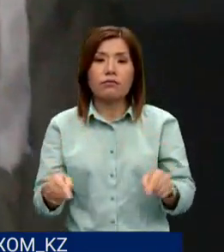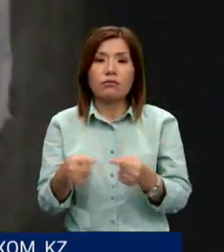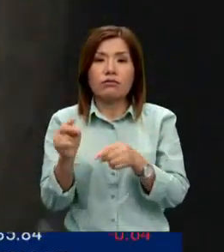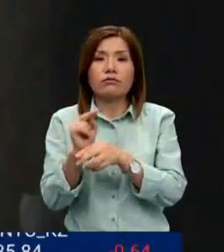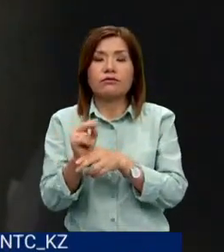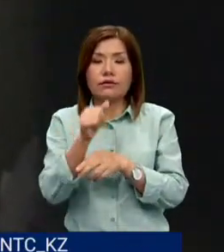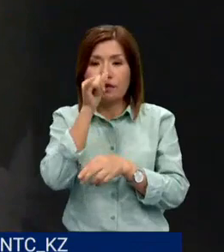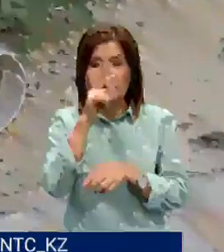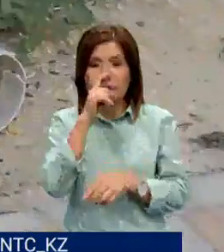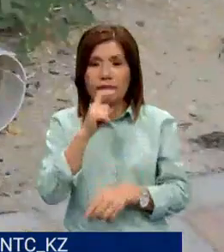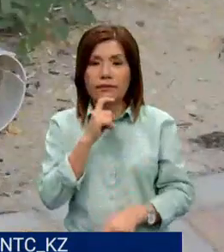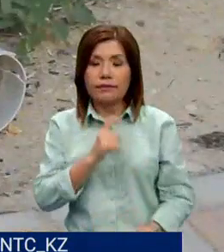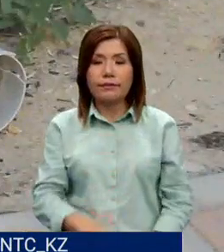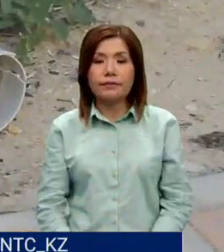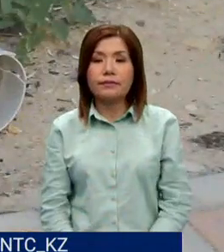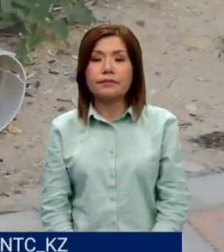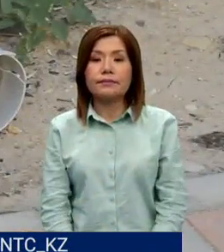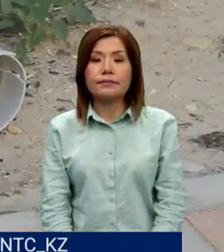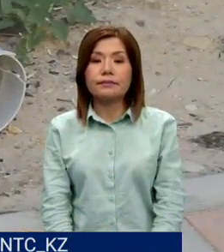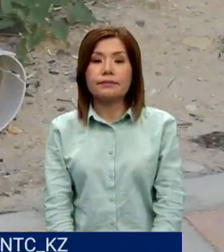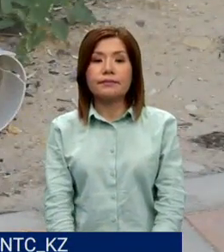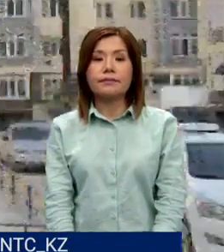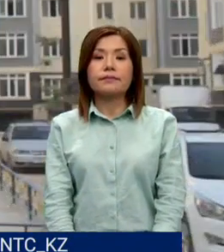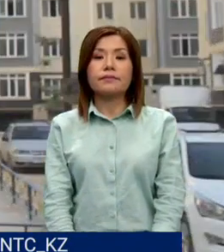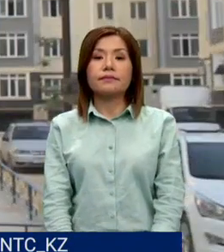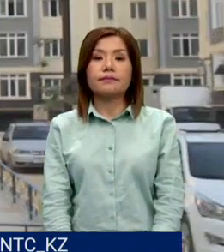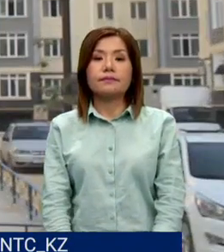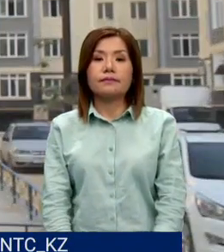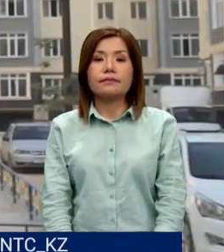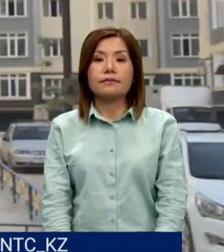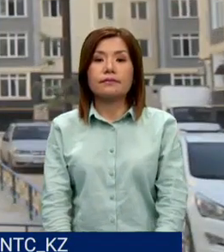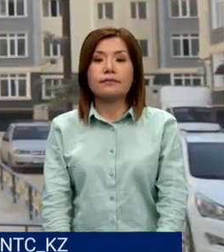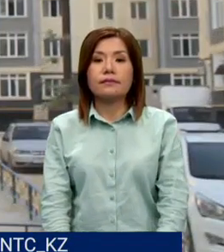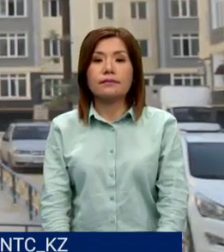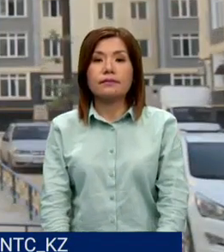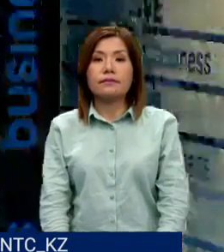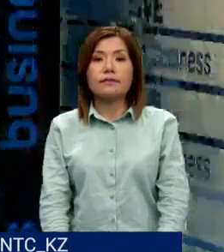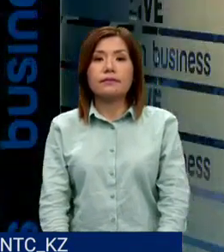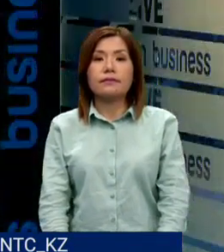түсінбейді ал. Тойгүл Нұржанқызы, Мұхаммед Шаткам, Атамекен Бизнес, Маңғыстаудан.